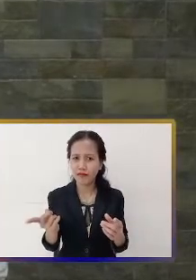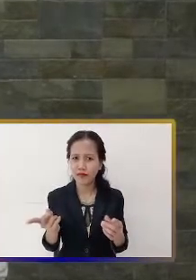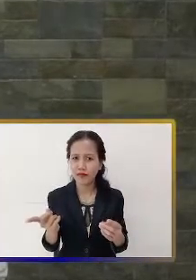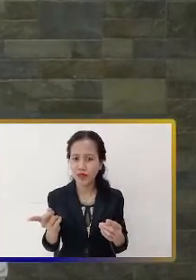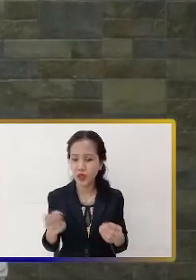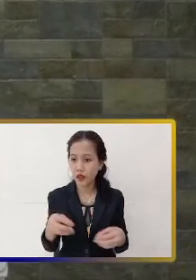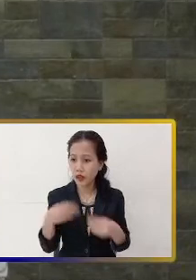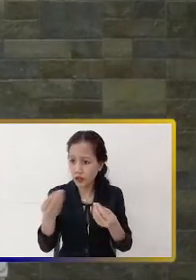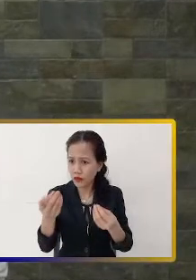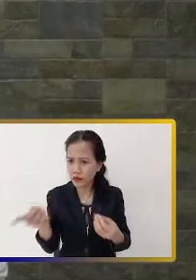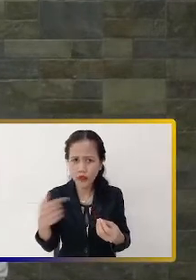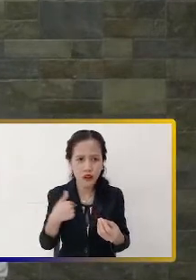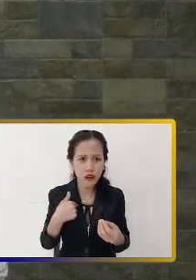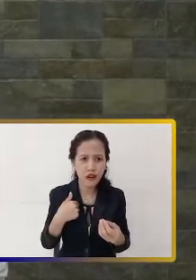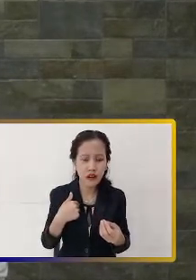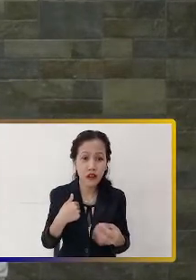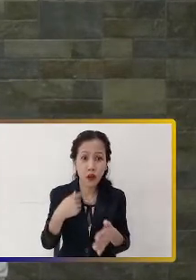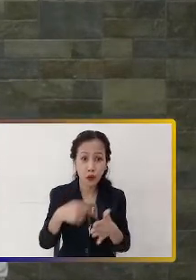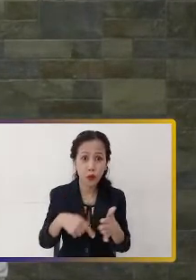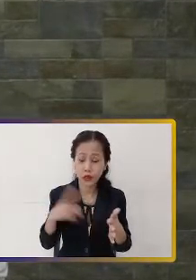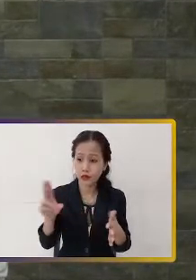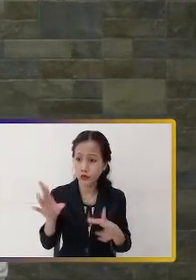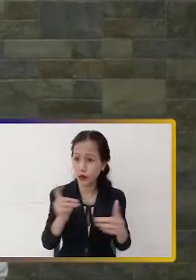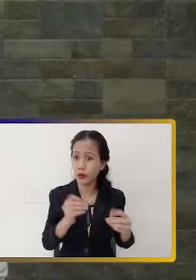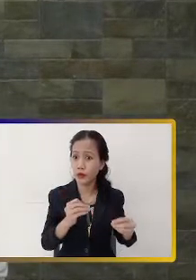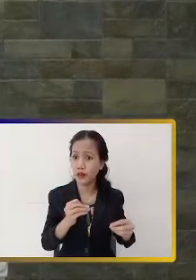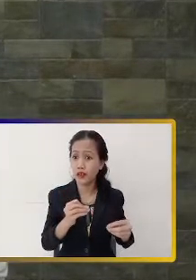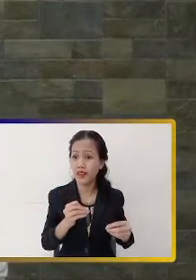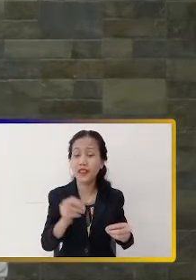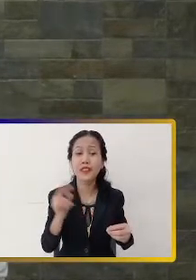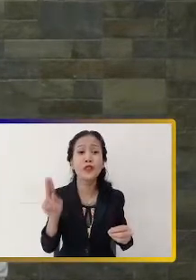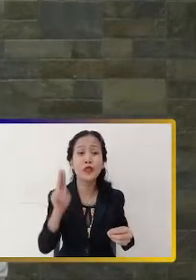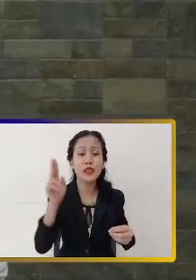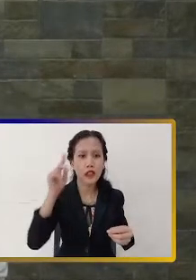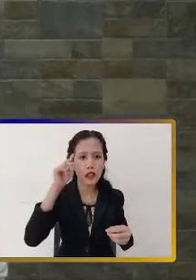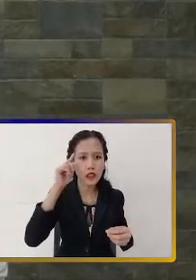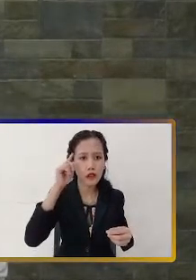Binigyan ka ng Panginoon ng malamansyon na bahay.